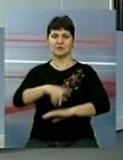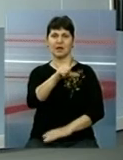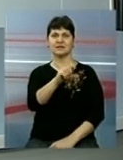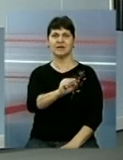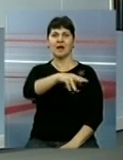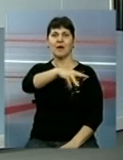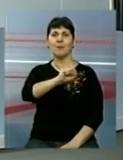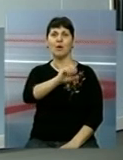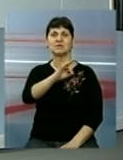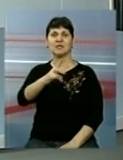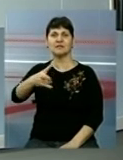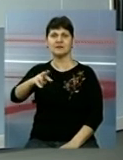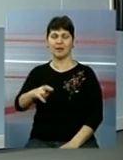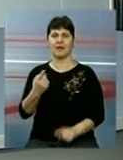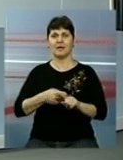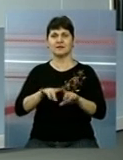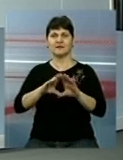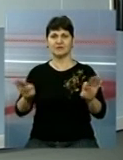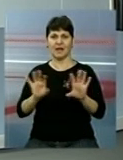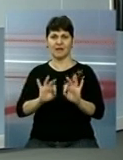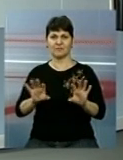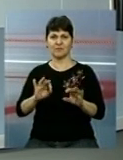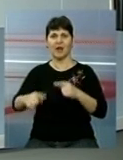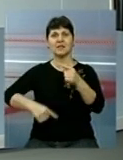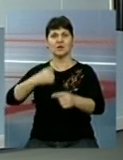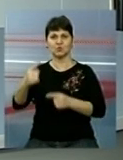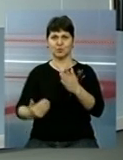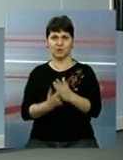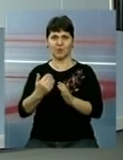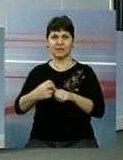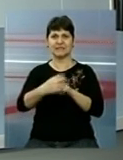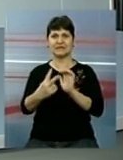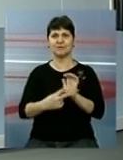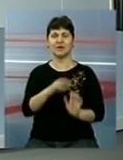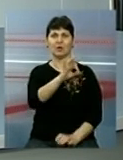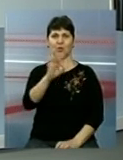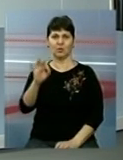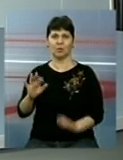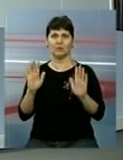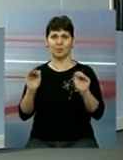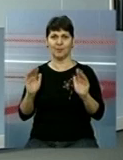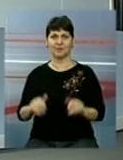Замостянській. Наразі це вся інформація. Наступний випуск новин о 17 годині. Вдалого дня!